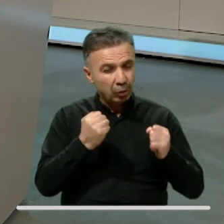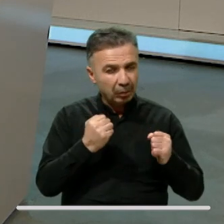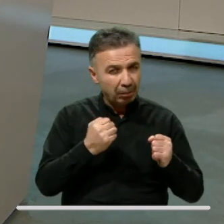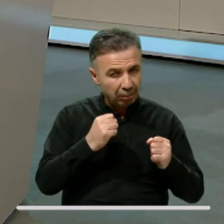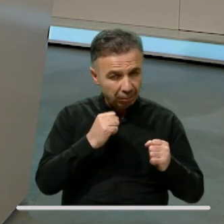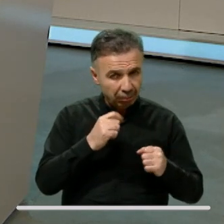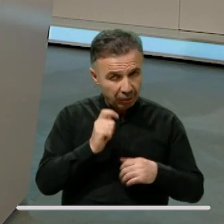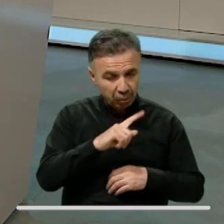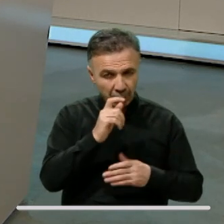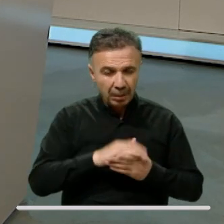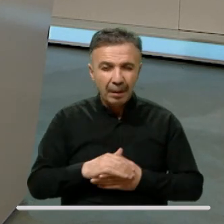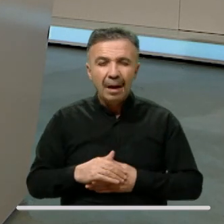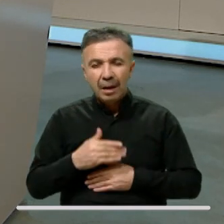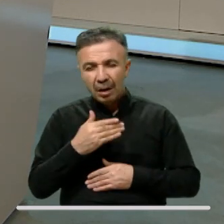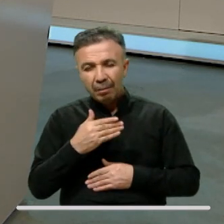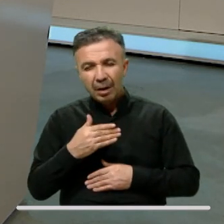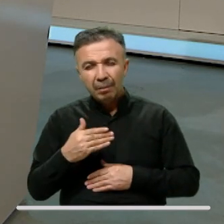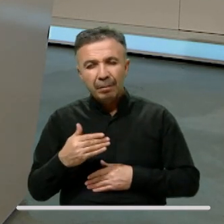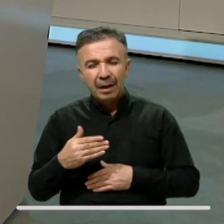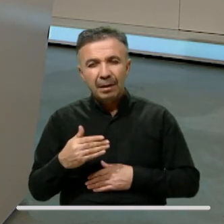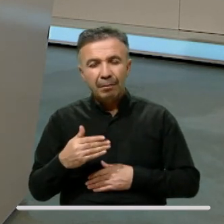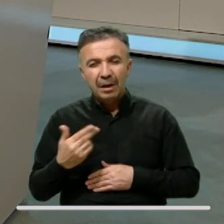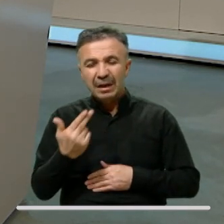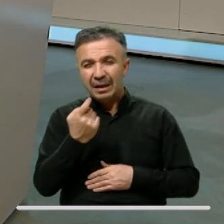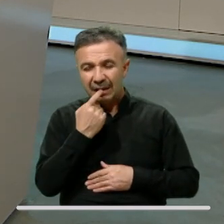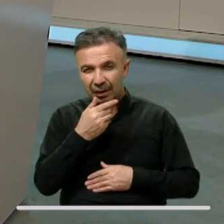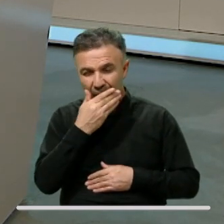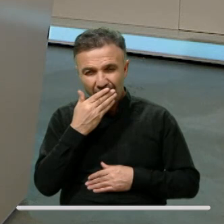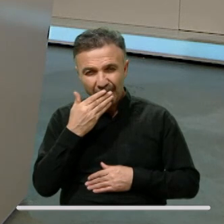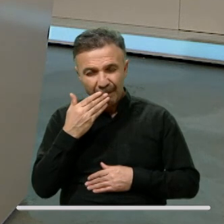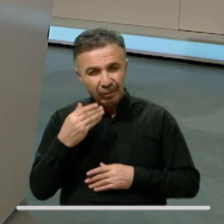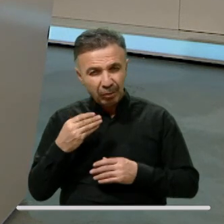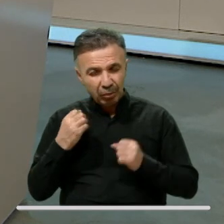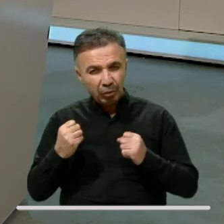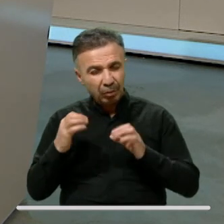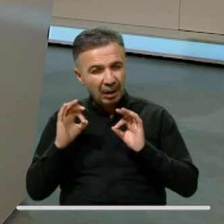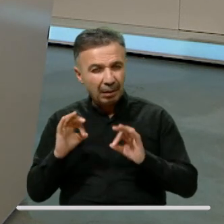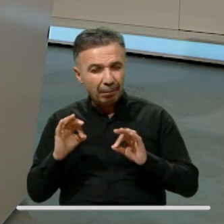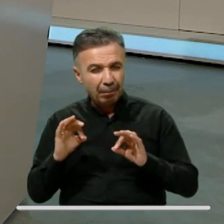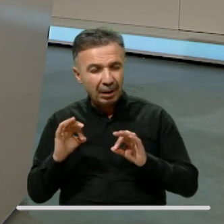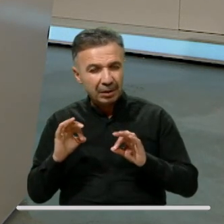ben yediğim anda o 7 yıl oruç başlar, ben hemen parasını veririm.